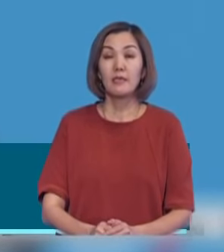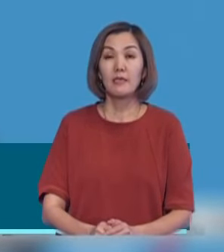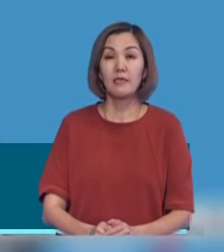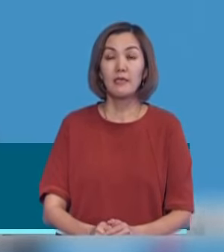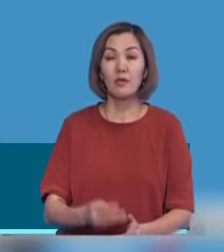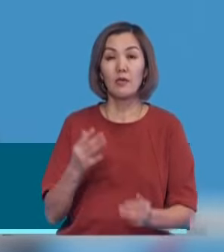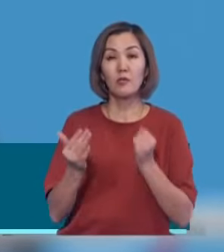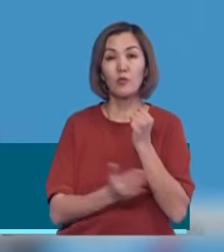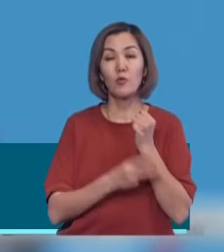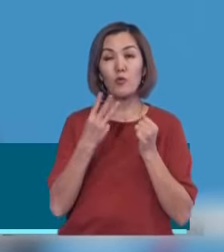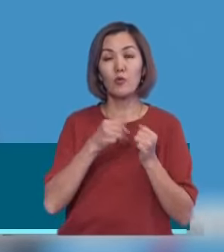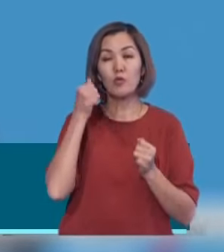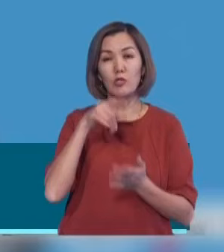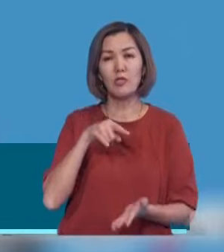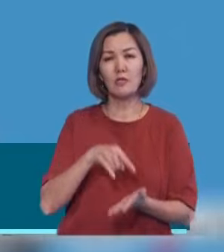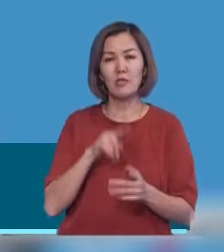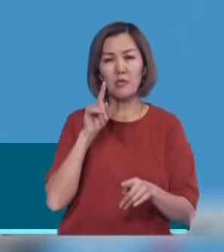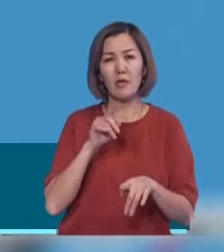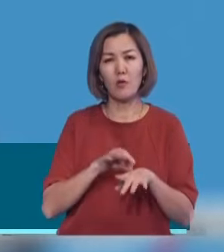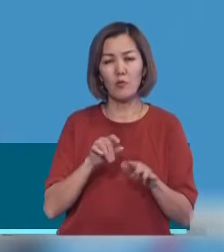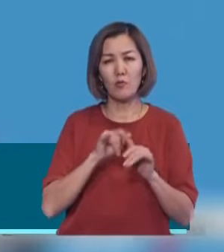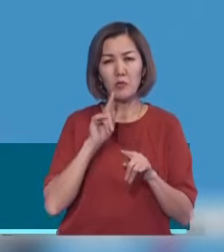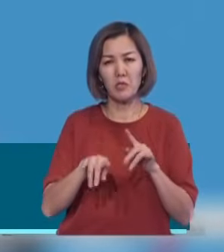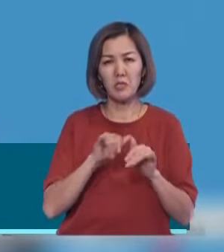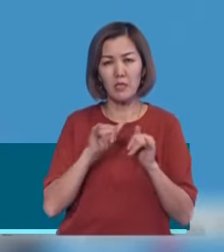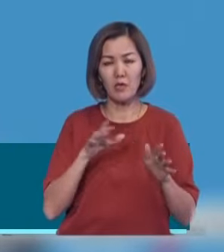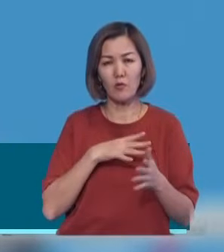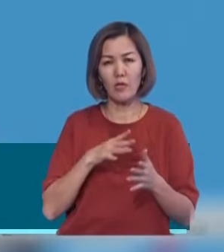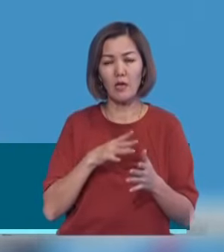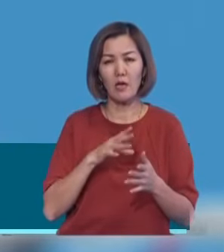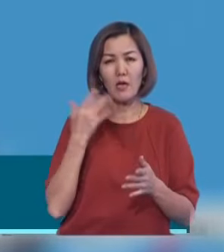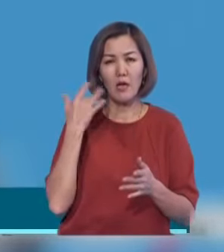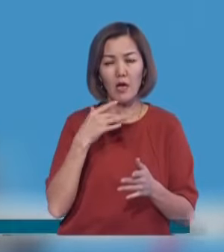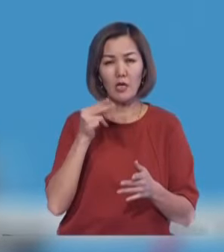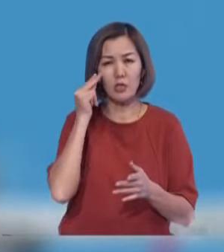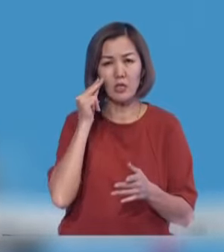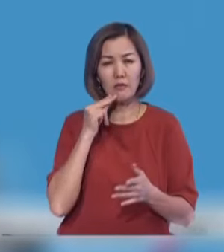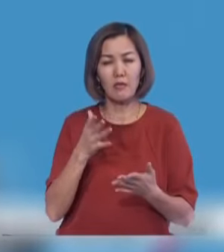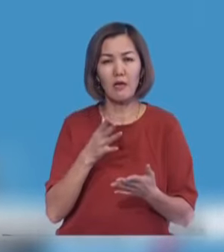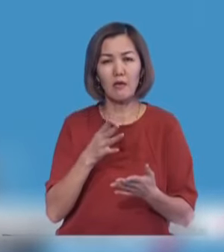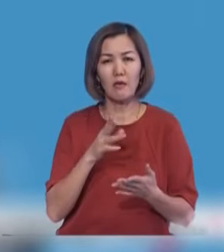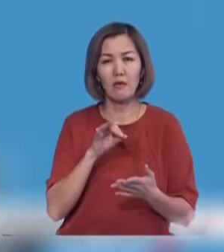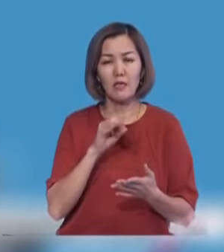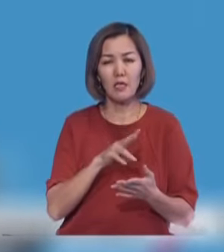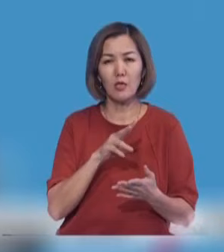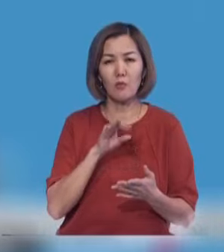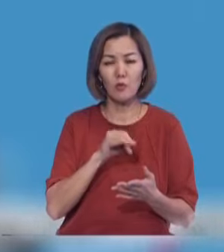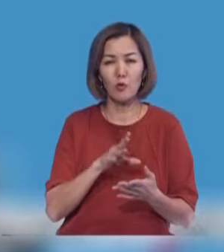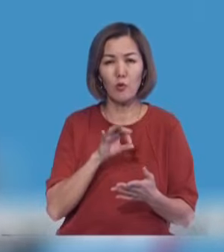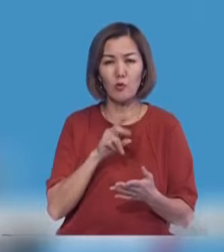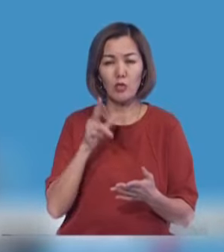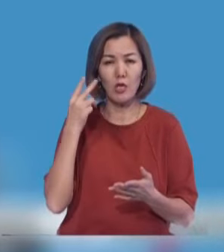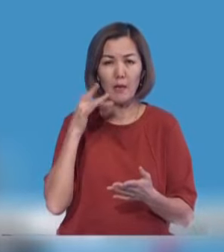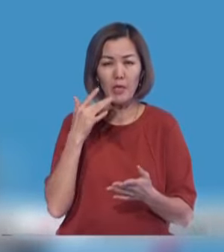Кейінгі 30 жылда семіздік індет сияқты тез таралып жатыр. Бұл көрсеткіш әсіресе АҚШ, Қытай, сондай-ақ Тынық мұхиты және Оңтүстік Америка елдерінде